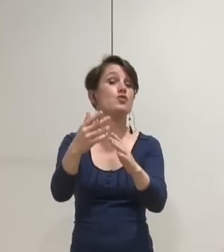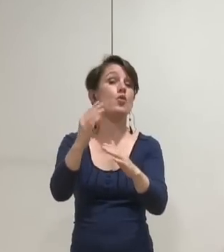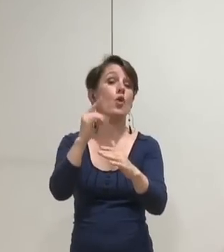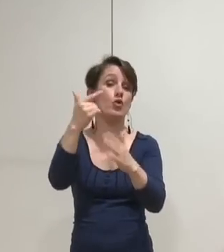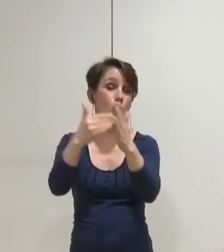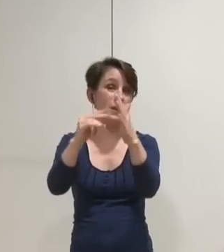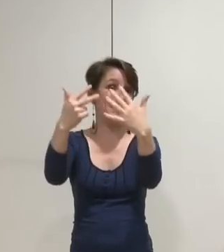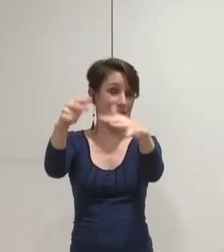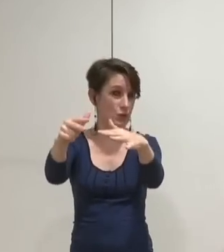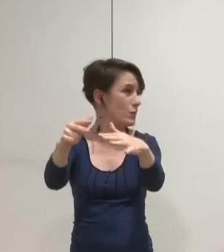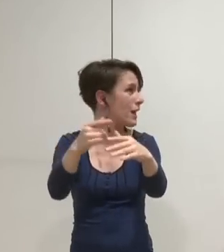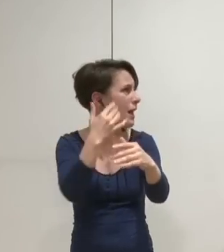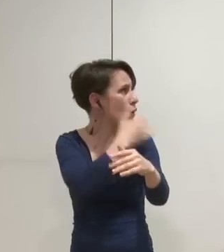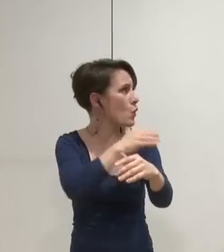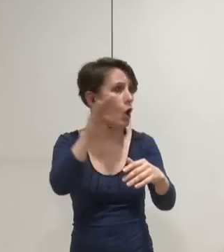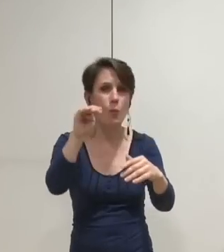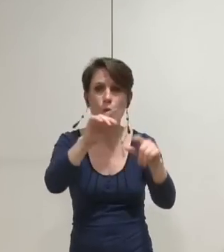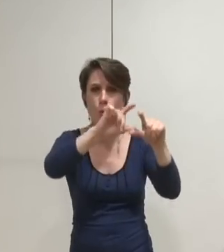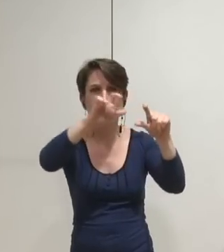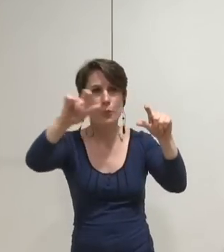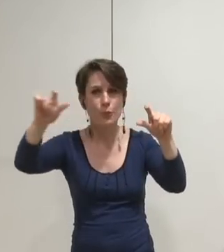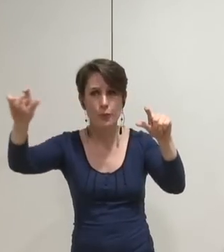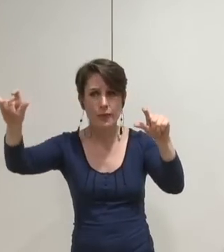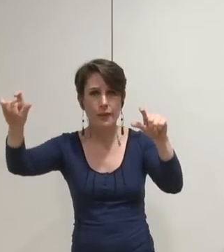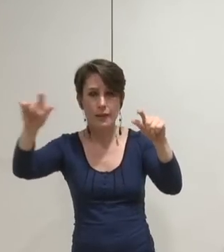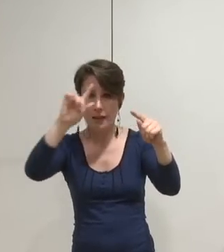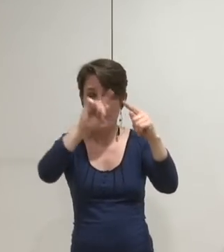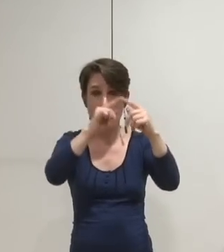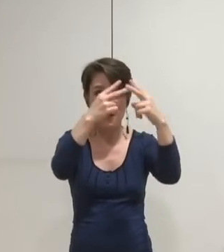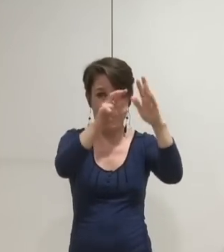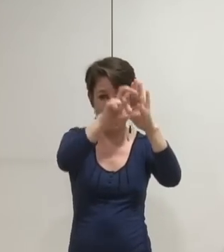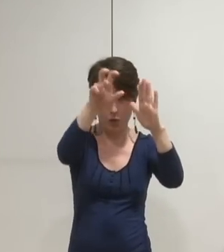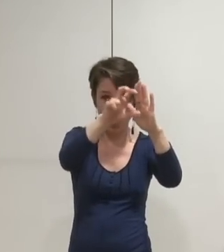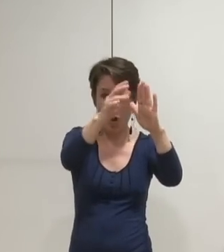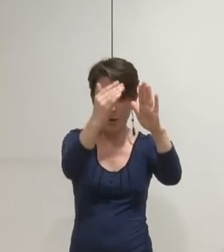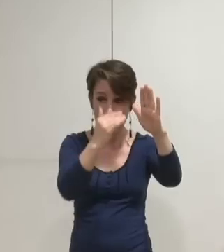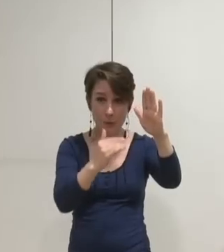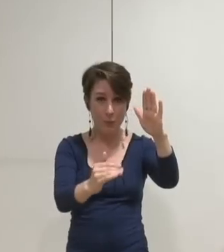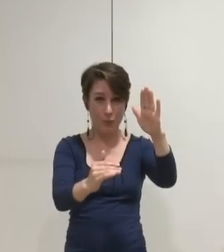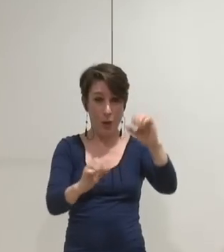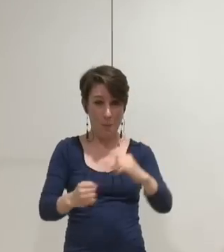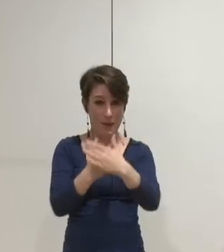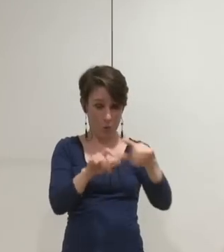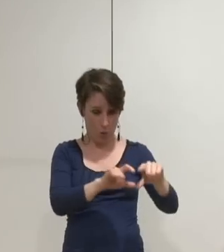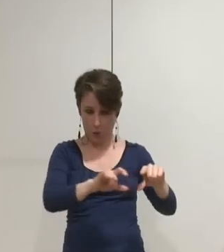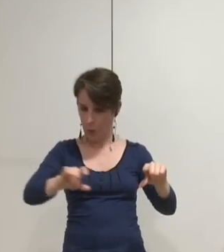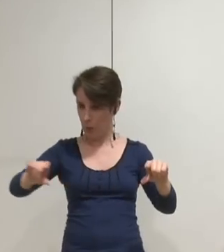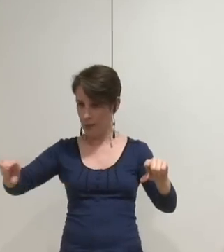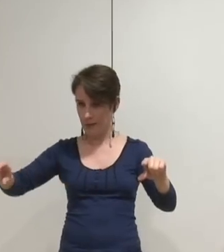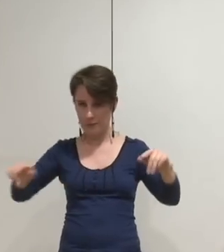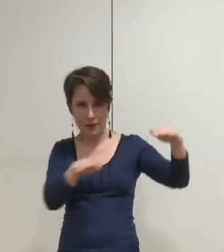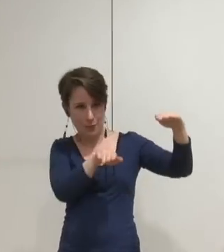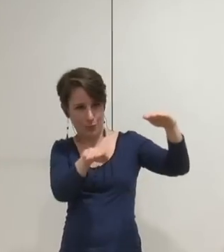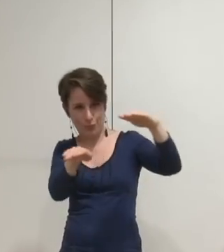apparaît en bleu sur le graphique partie ville de Grenoble et la métropole ça c'est en dessous donc plus